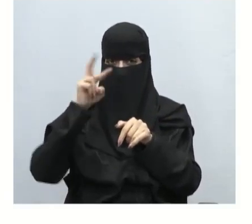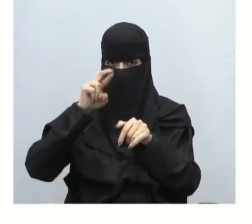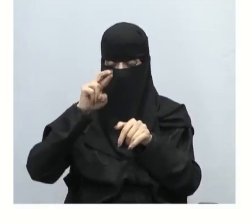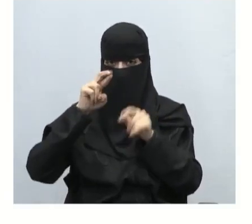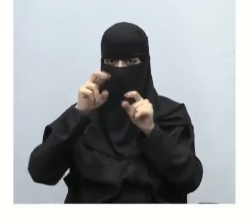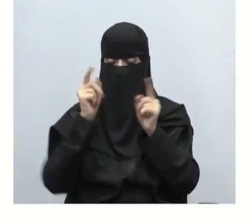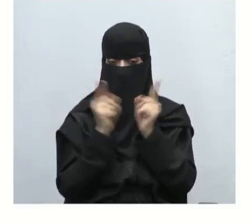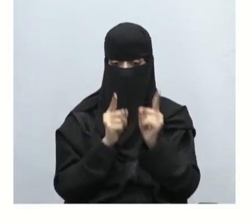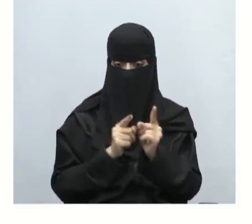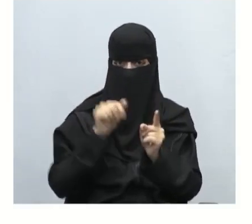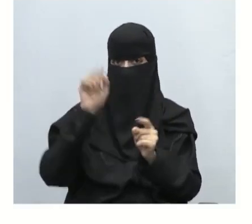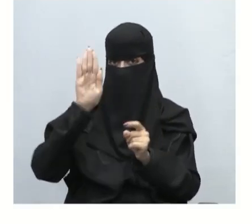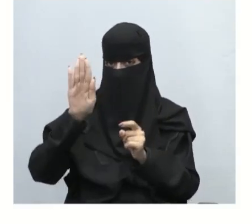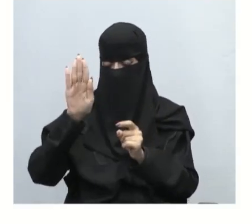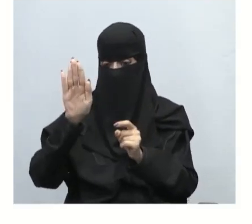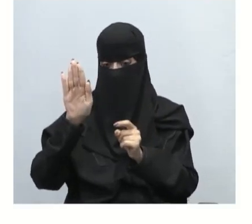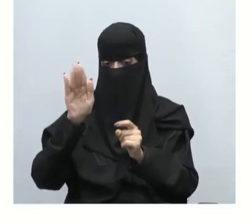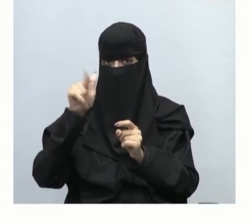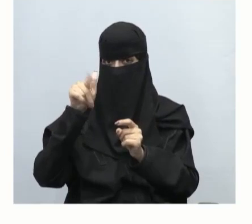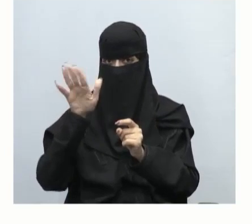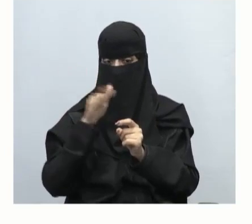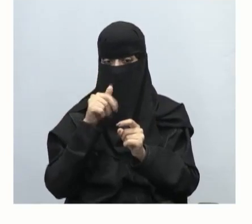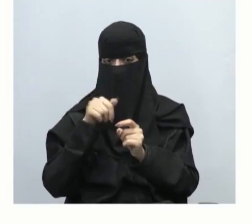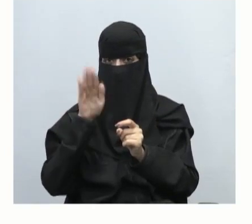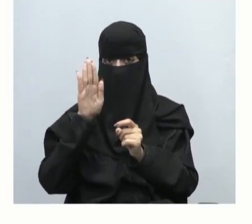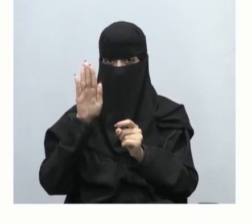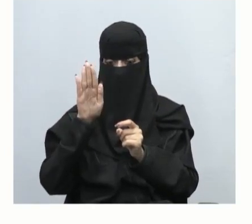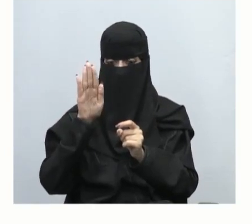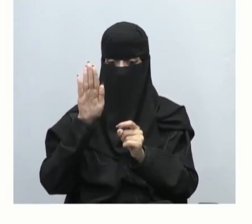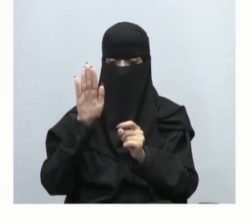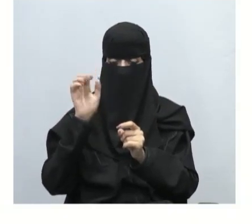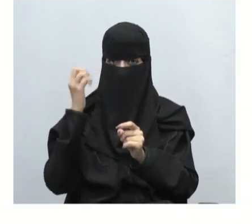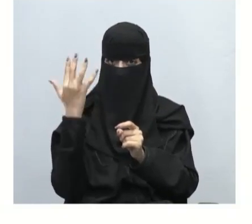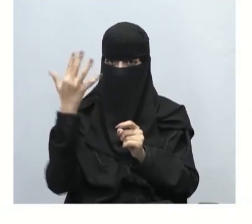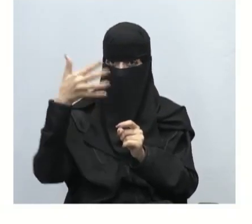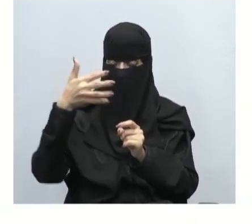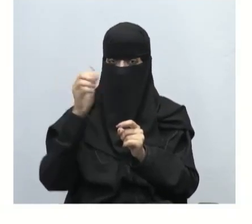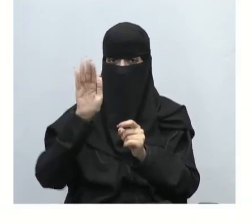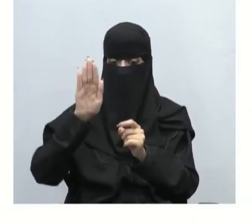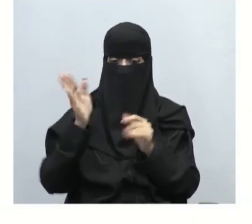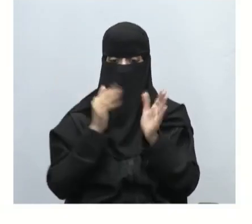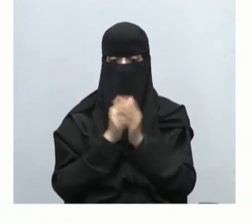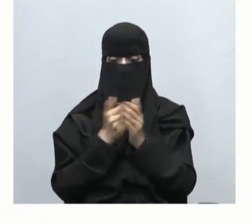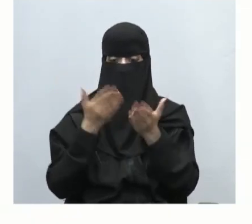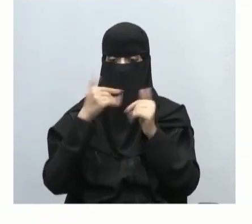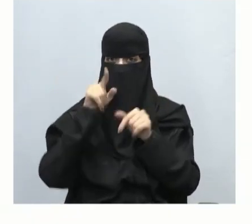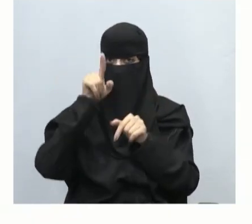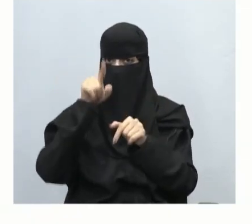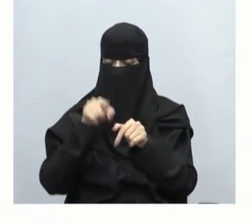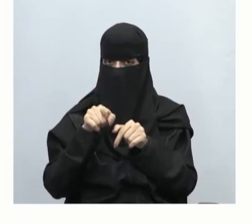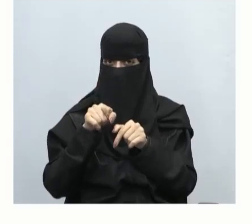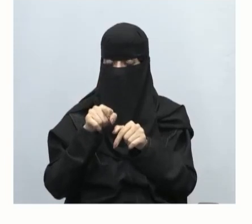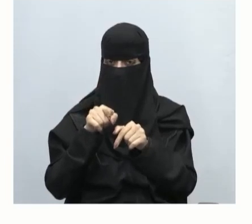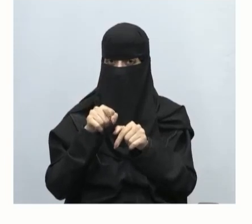بالرمز ماذا س اذا سوف نكتب ماذا نعم 50 س ايضا